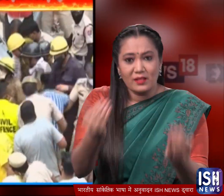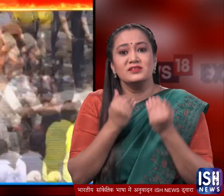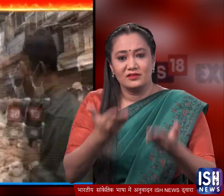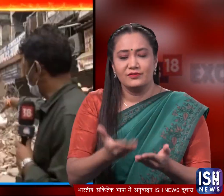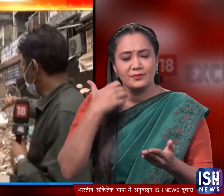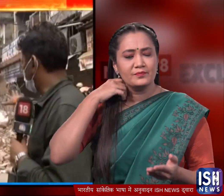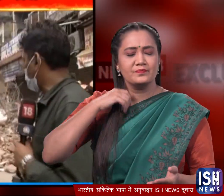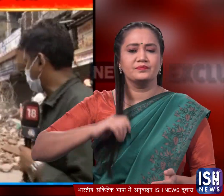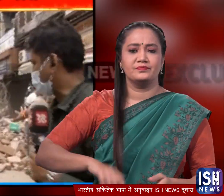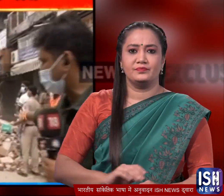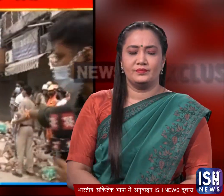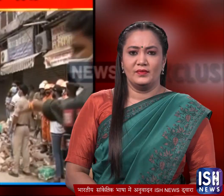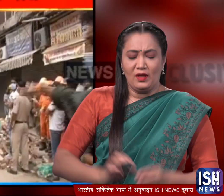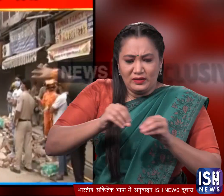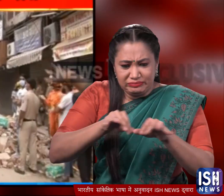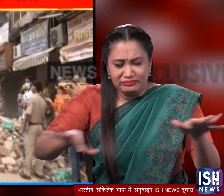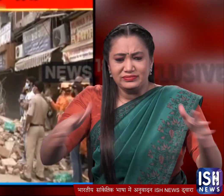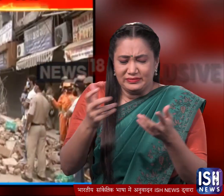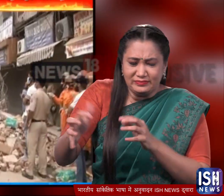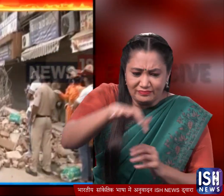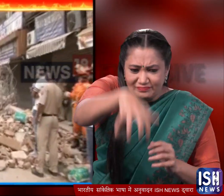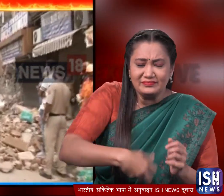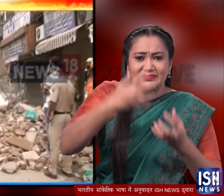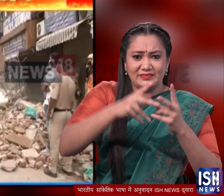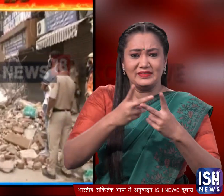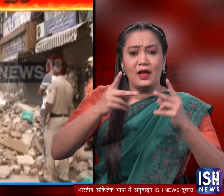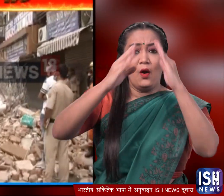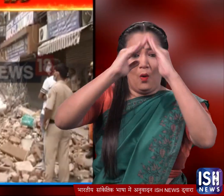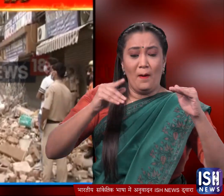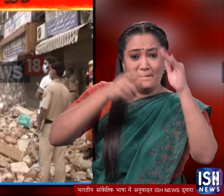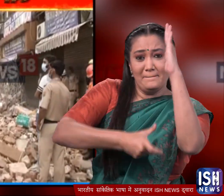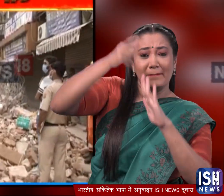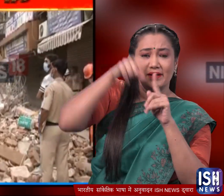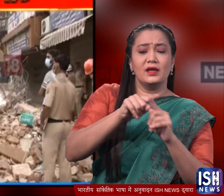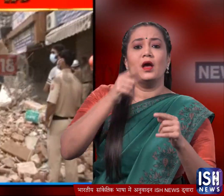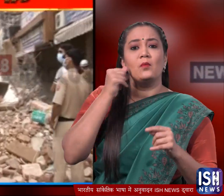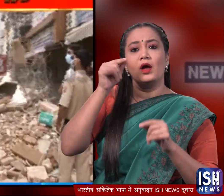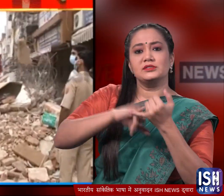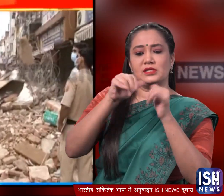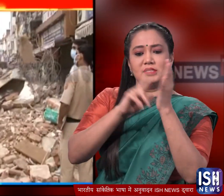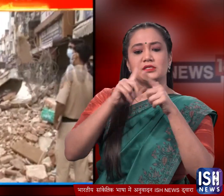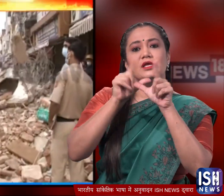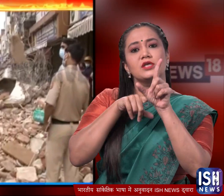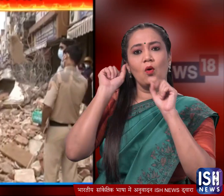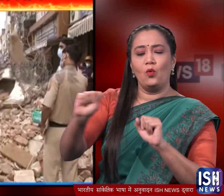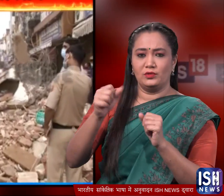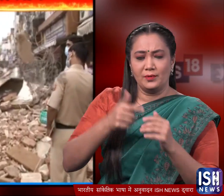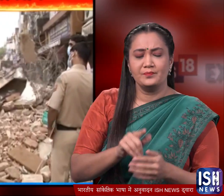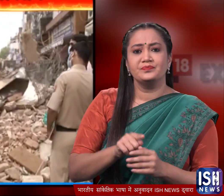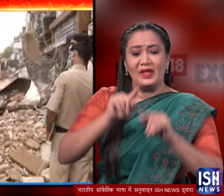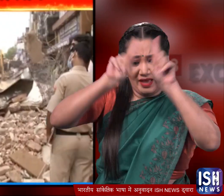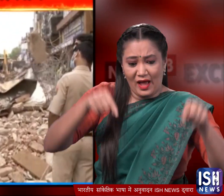निकाला जा सके। जो मलबा है वो यहाँ पर फेंका जा रहा है। ये बताया जा रहा है कि जो मकान था वो संजय नाम के एक शख्स का था, जिन्होंने अपने